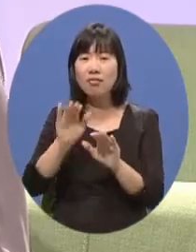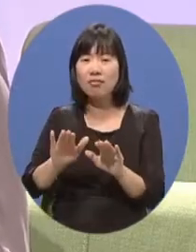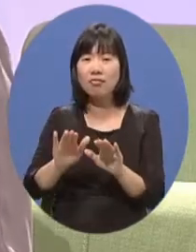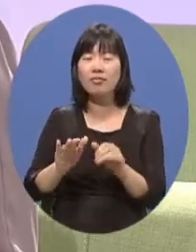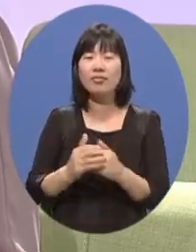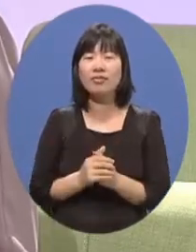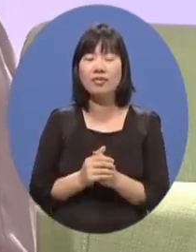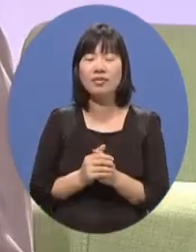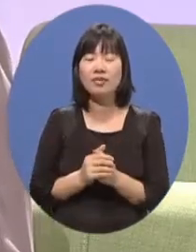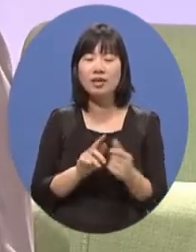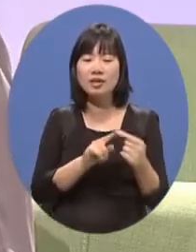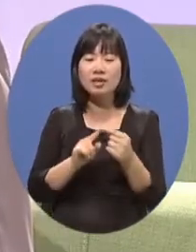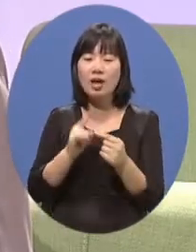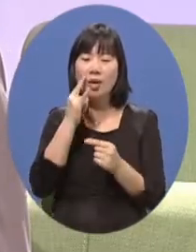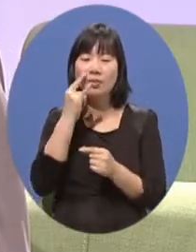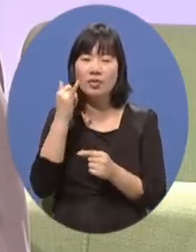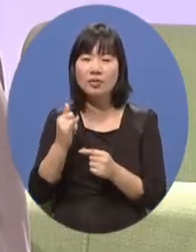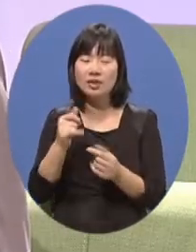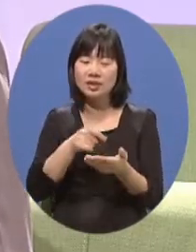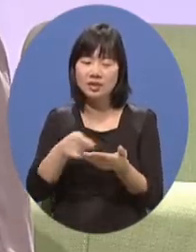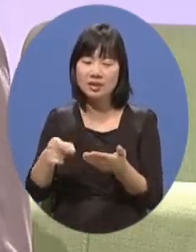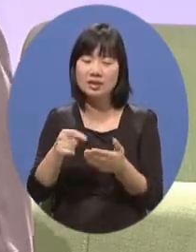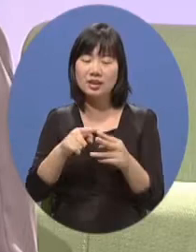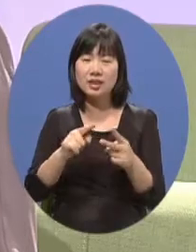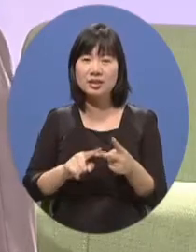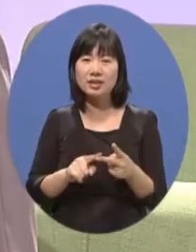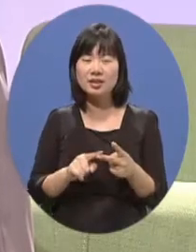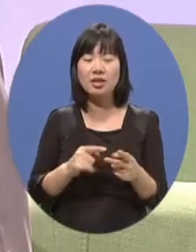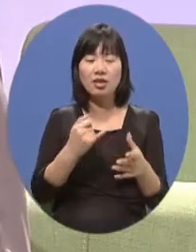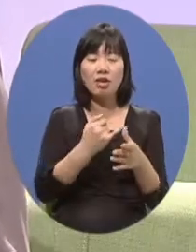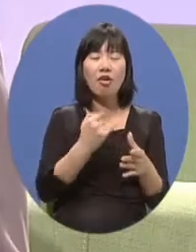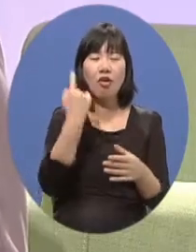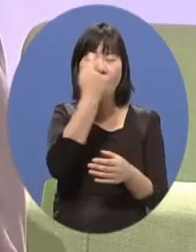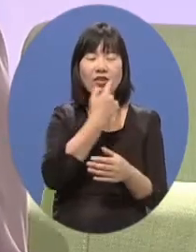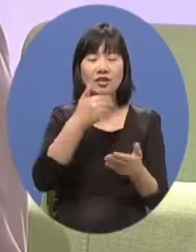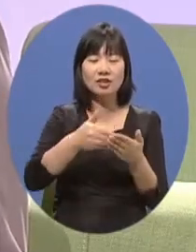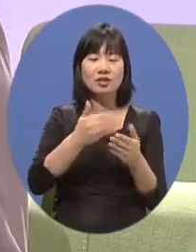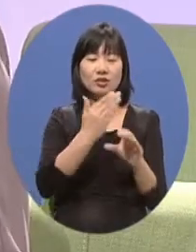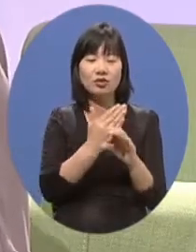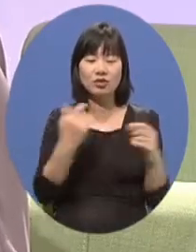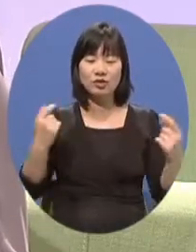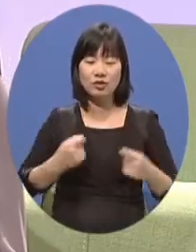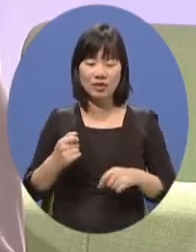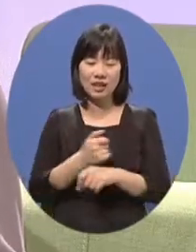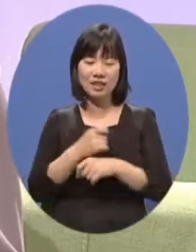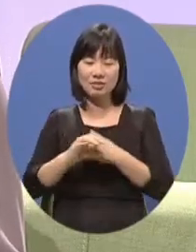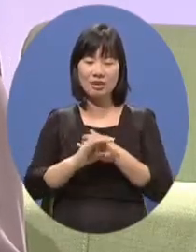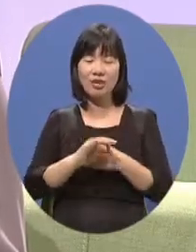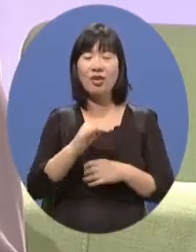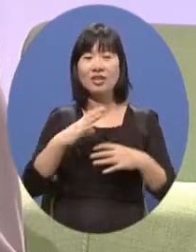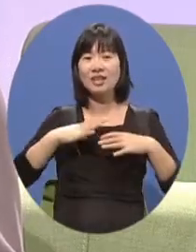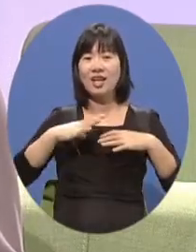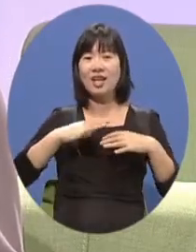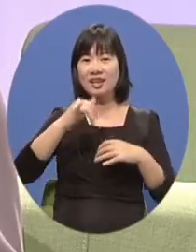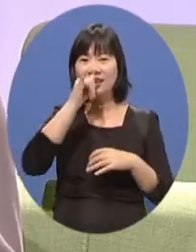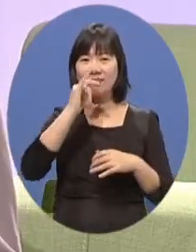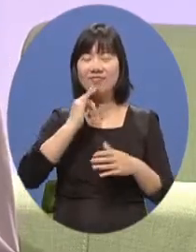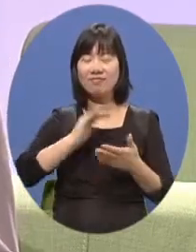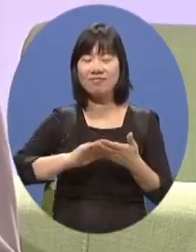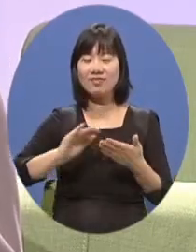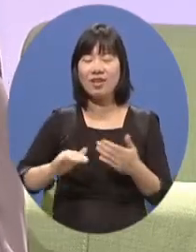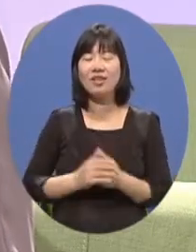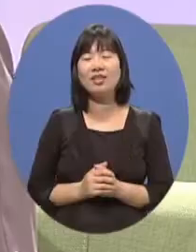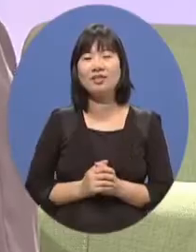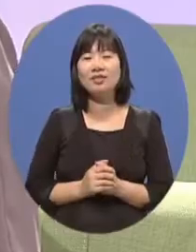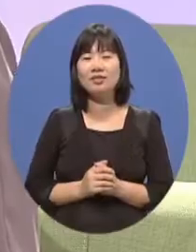그래서 글씨로 뭐 엄마, 아빠 쓴다든지 하은이 얼굴 그리고 이래서 입고 다니면 굉장히 자랑스럽잖아요. 아니, 우리 가족 티 하은이 아니래도 보통